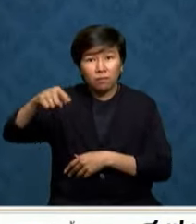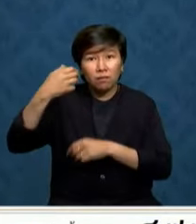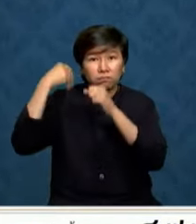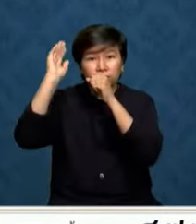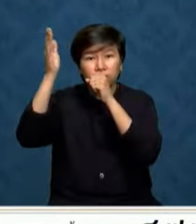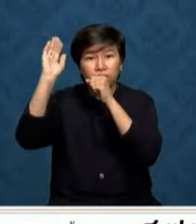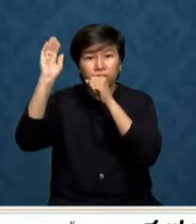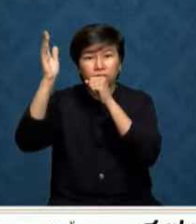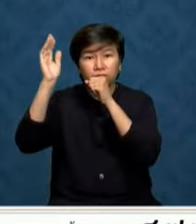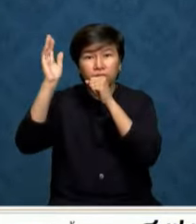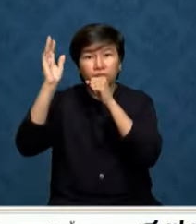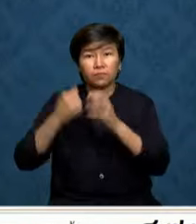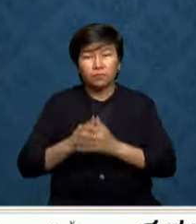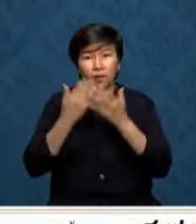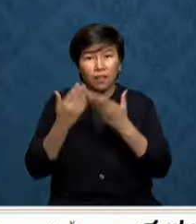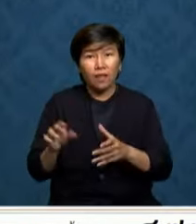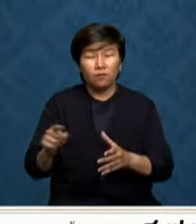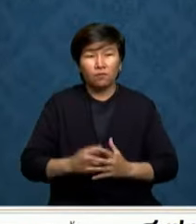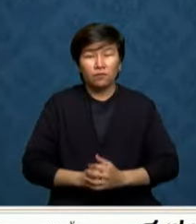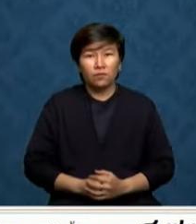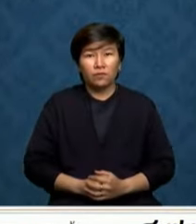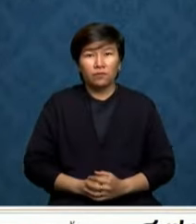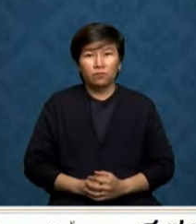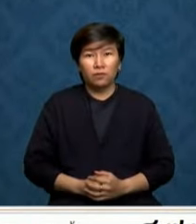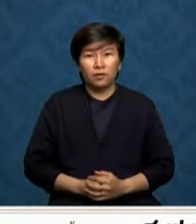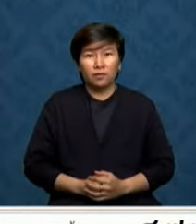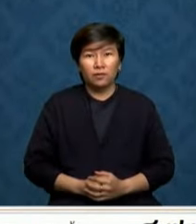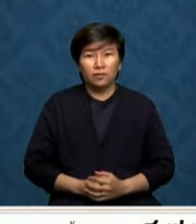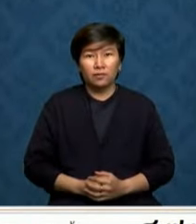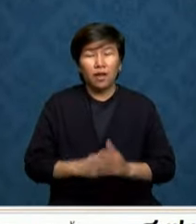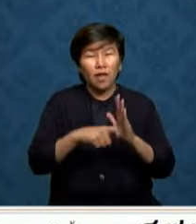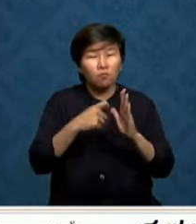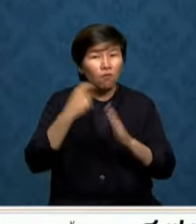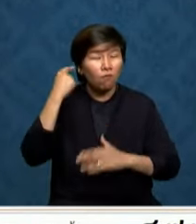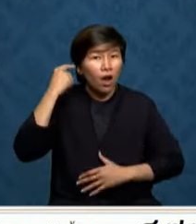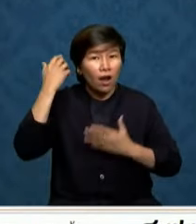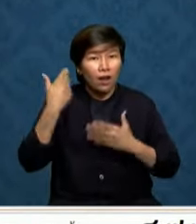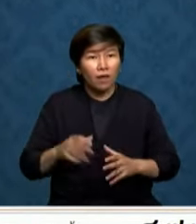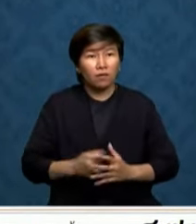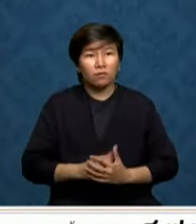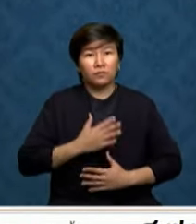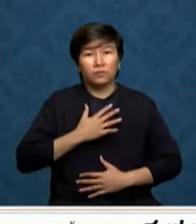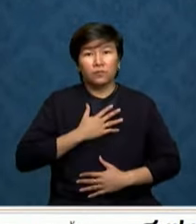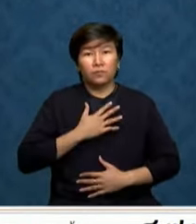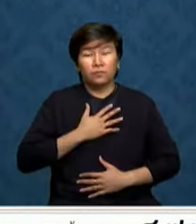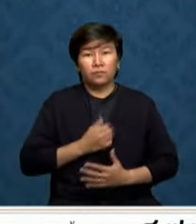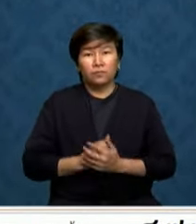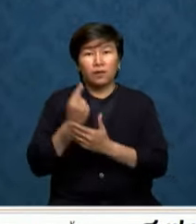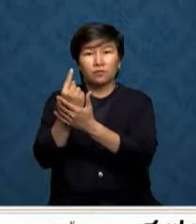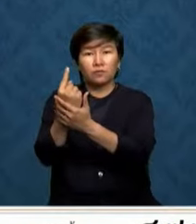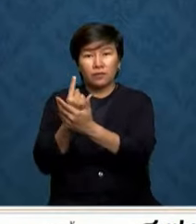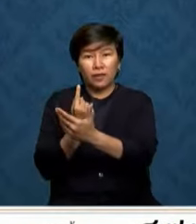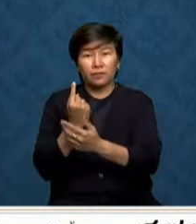ได้อภิปรายให้ให้เหตุผลให้กับพวกเราแล้วแต่ในฐานะที่ผมเป็นตัว